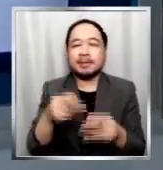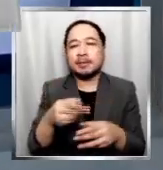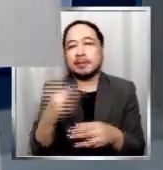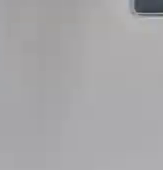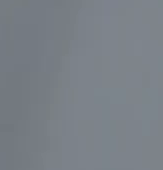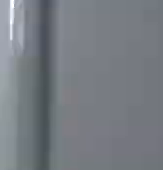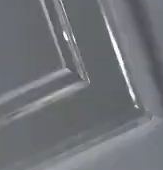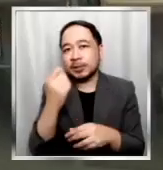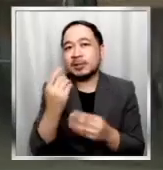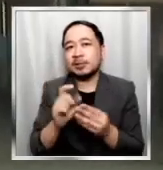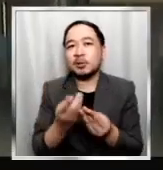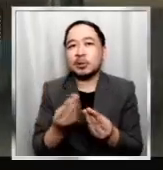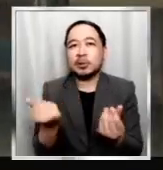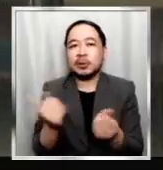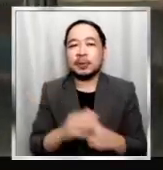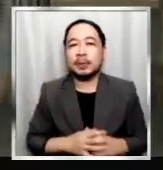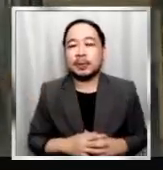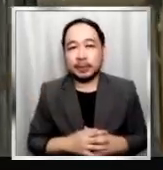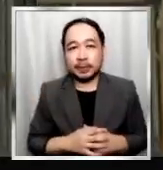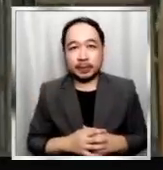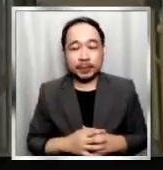Cruz.